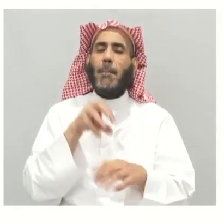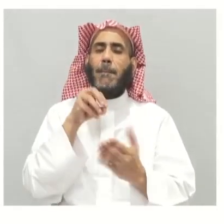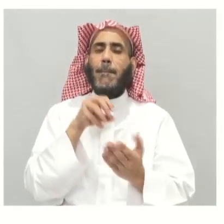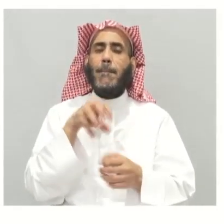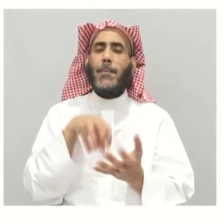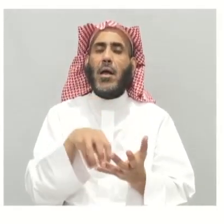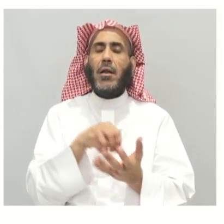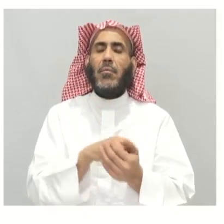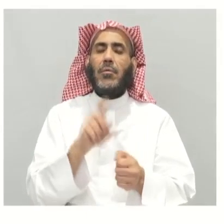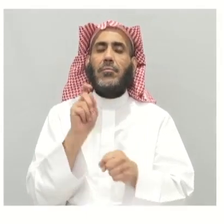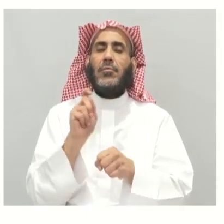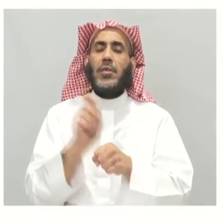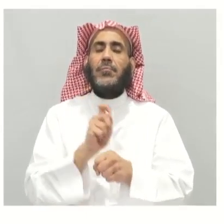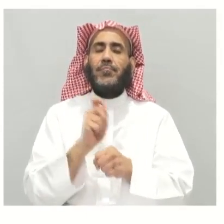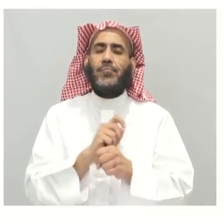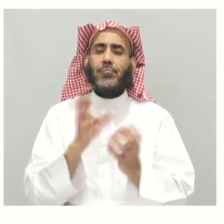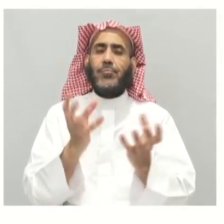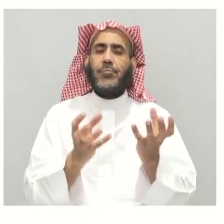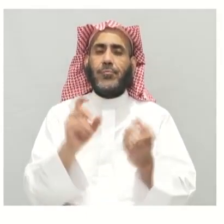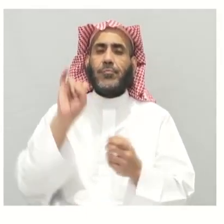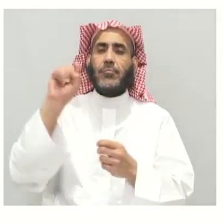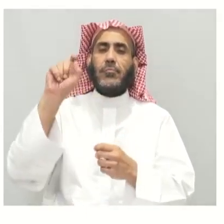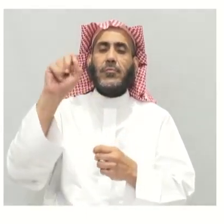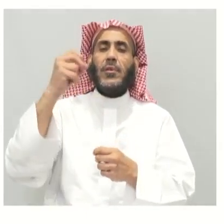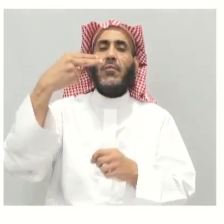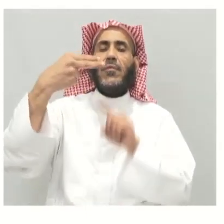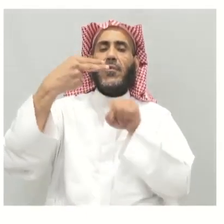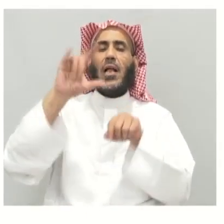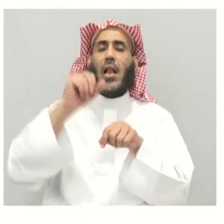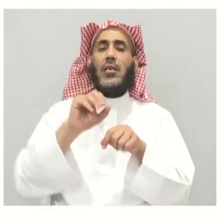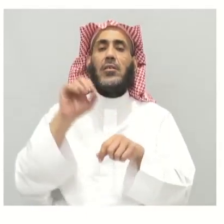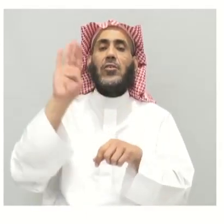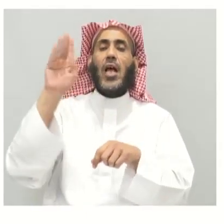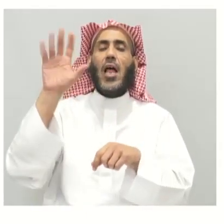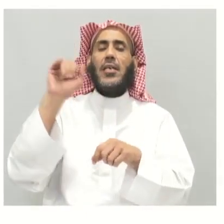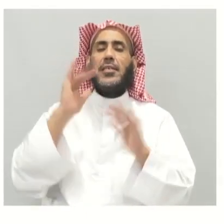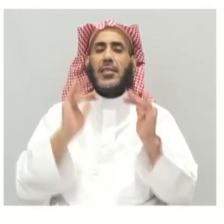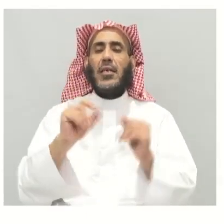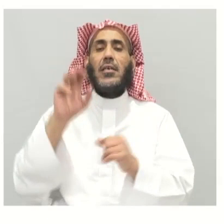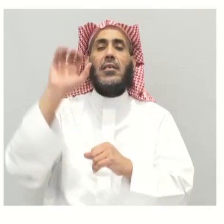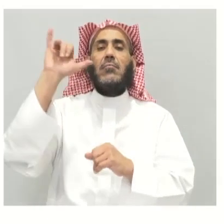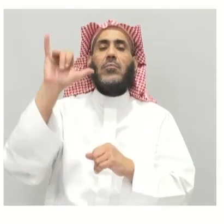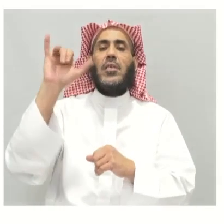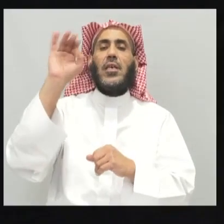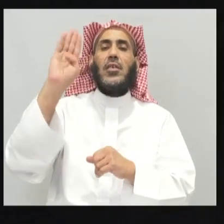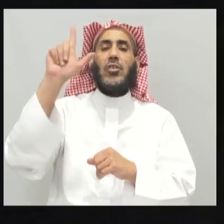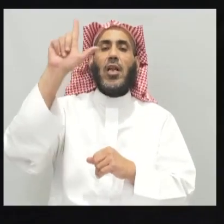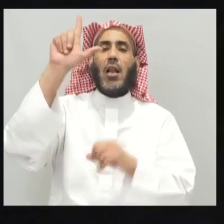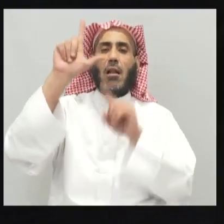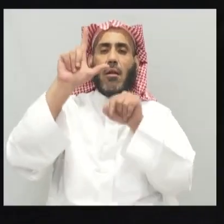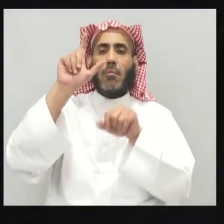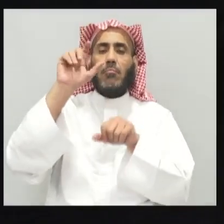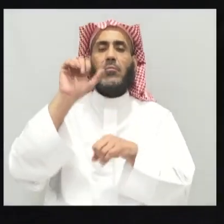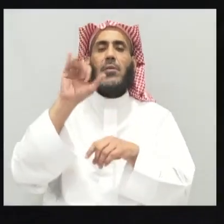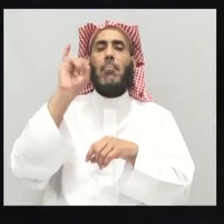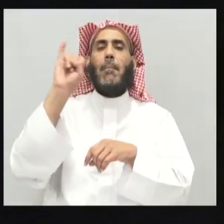هذا الفعل على وزن مفعل، فأقول في جلس يجلس. أحسنتم،